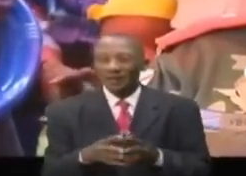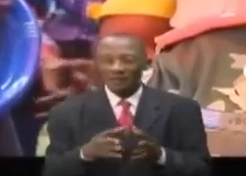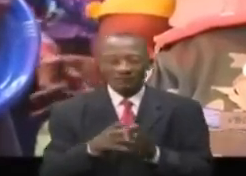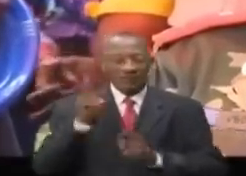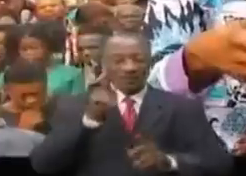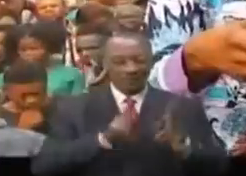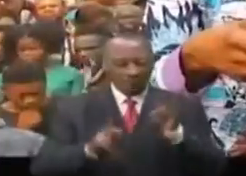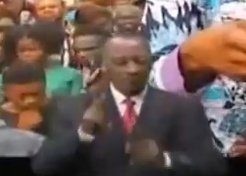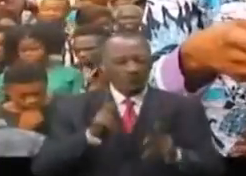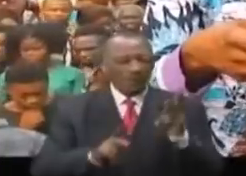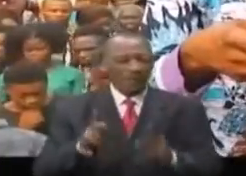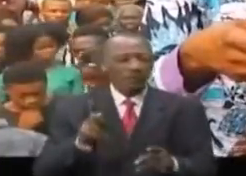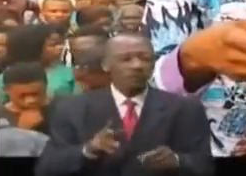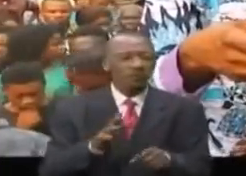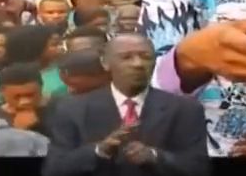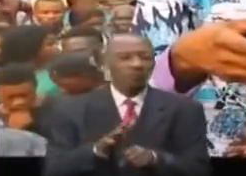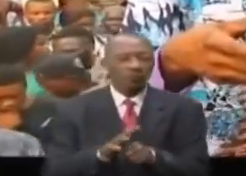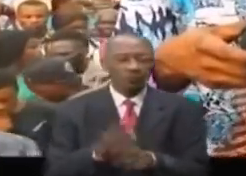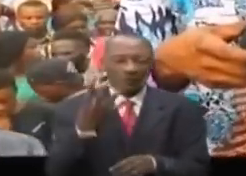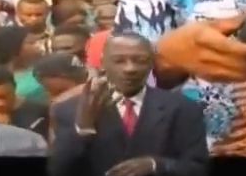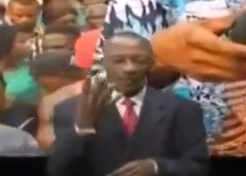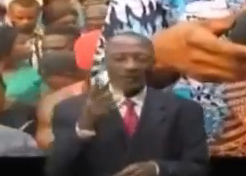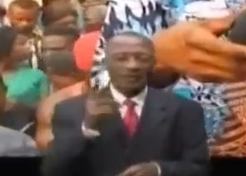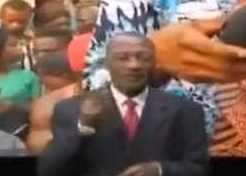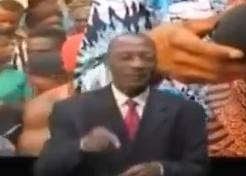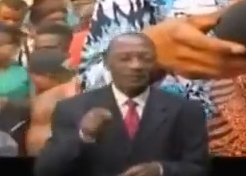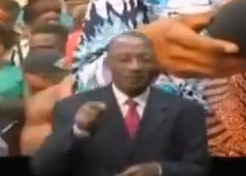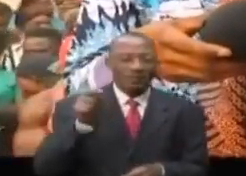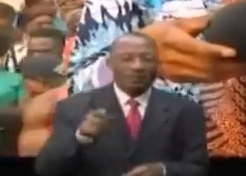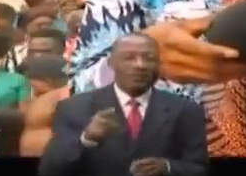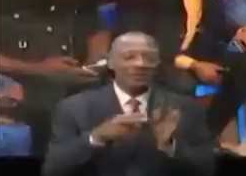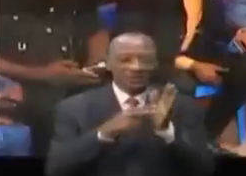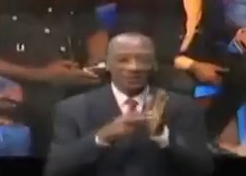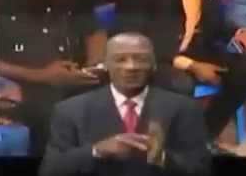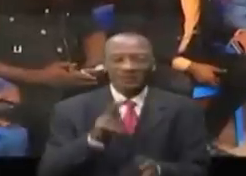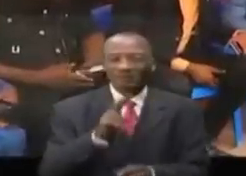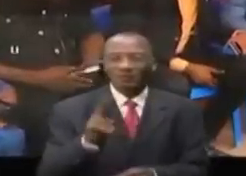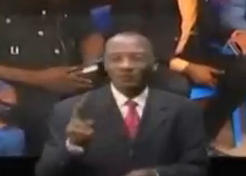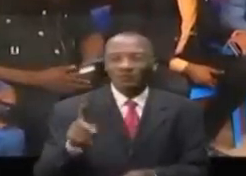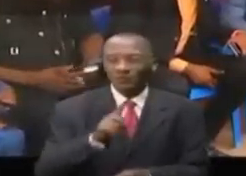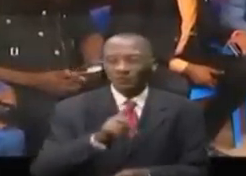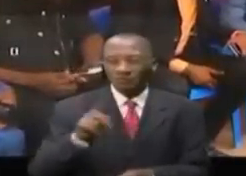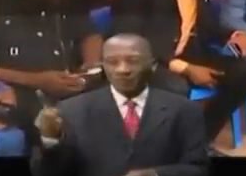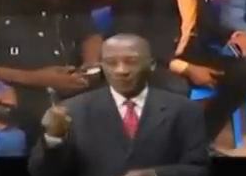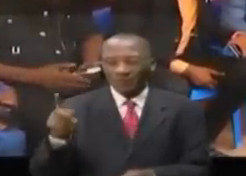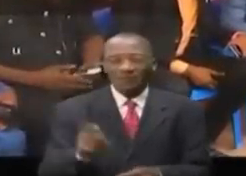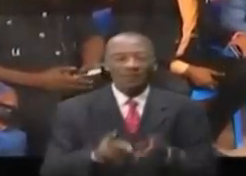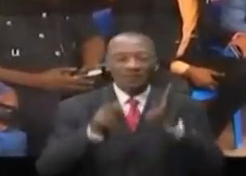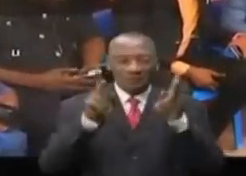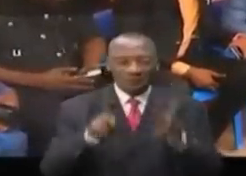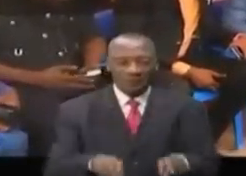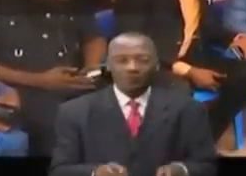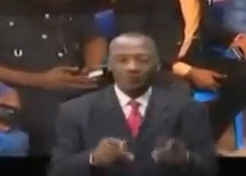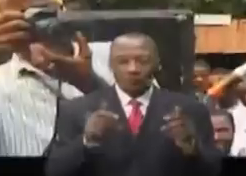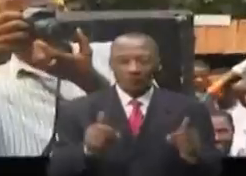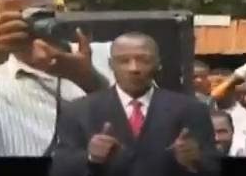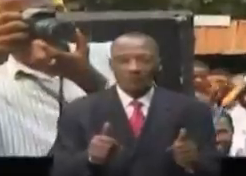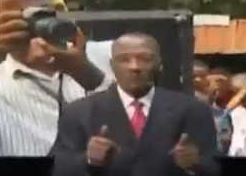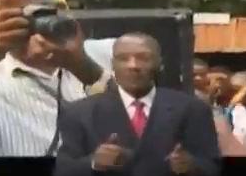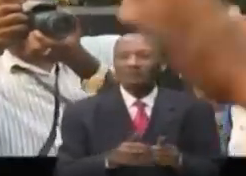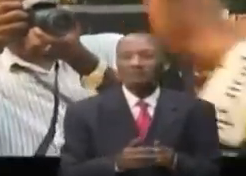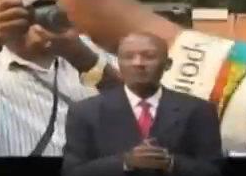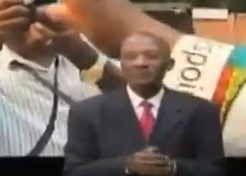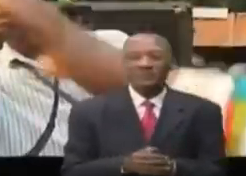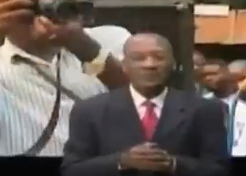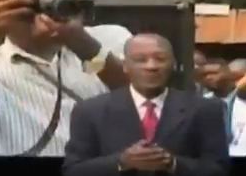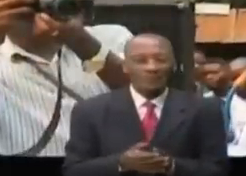estimée de 4 422 000 habitants. Pour le maire de la ville de Kikwit, Aben Giama, ses premiers